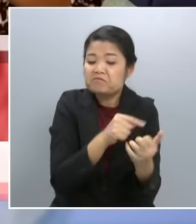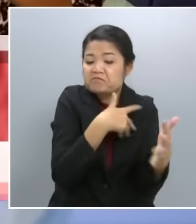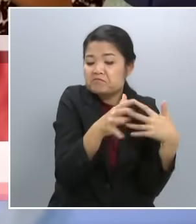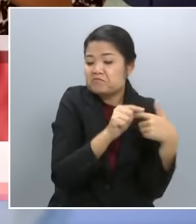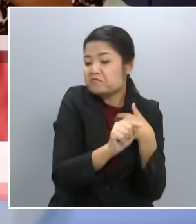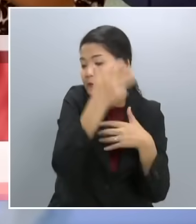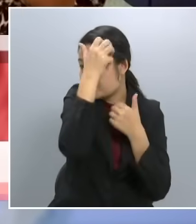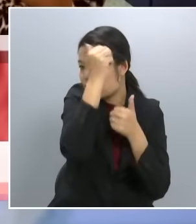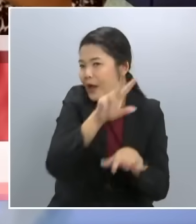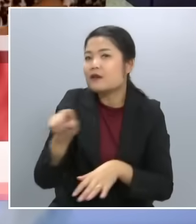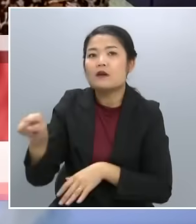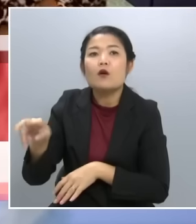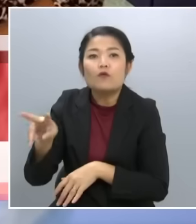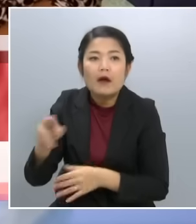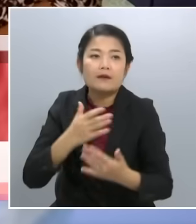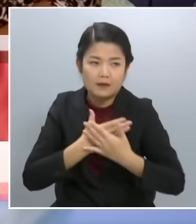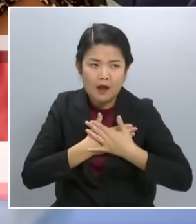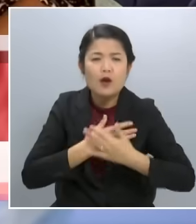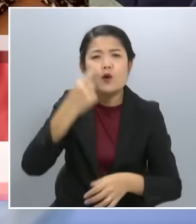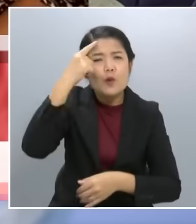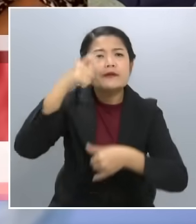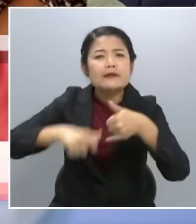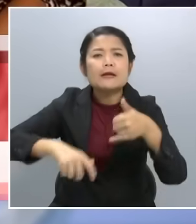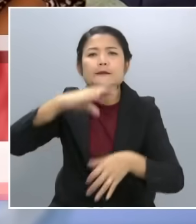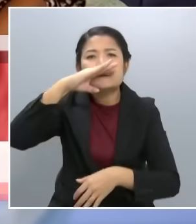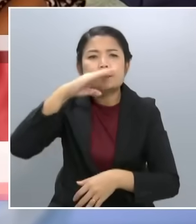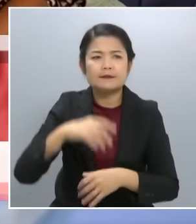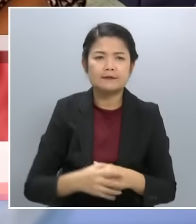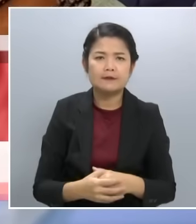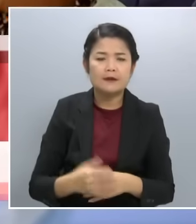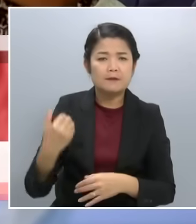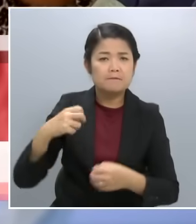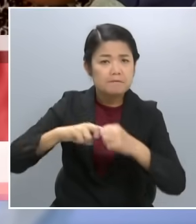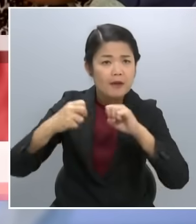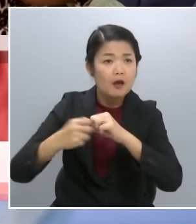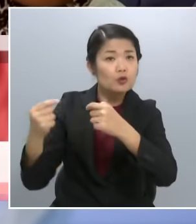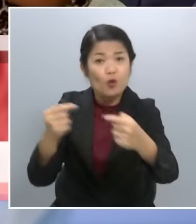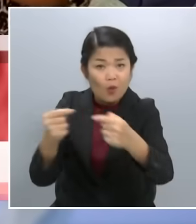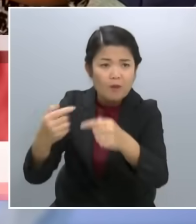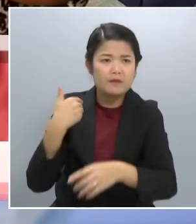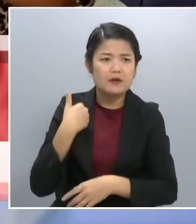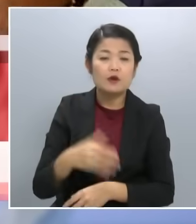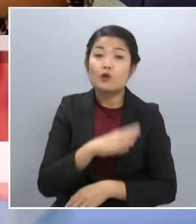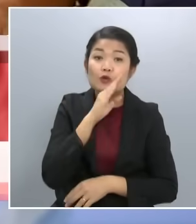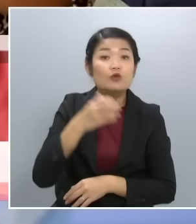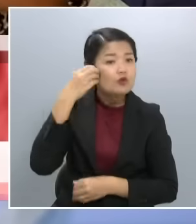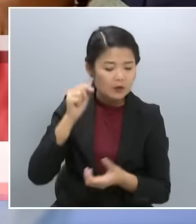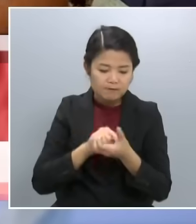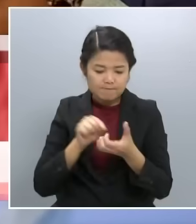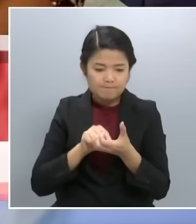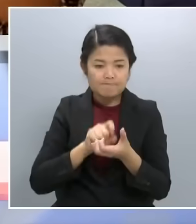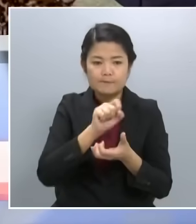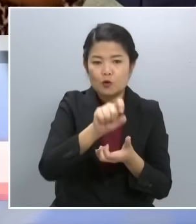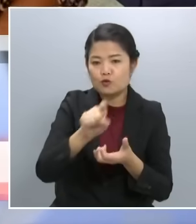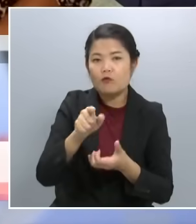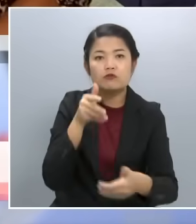ใจเรารู้นิสัยลูกว่าหึงหวงอย่างเดียวก็มันก็จะมีปากเสียงกันนั่นแหละคือว่าถ้าอยู่กับเขาเรื่องโทรศัพท์นี่ห้ามแชทห้ามคุยกับผู้ชาย